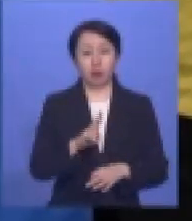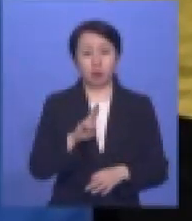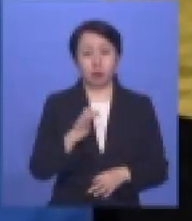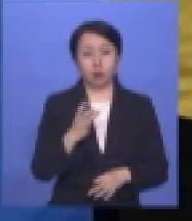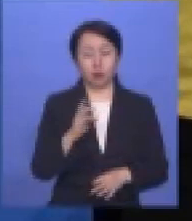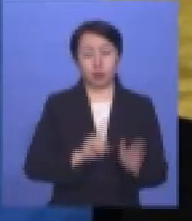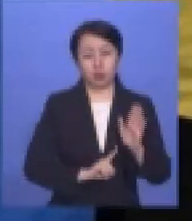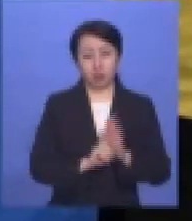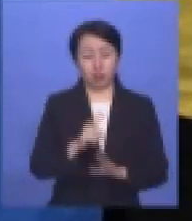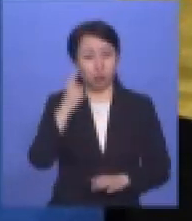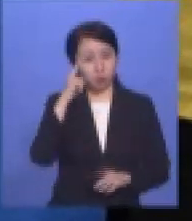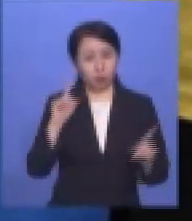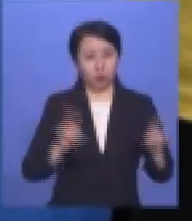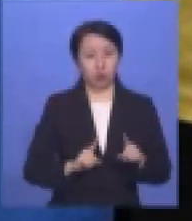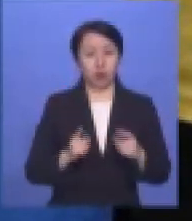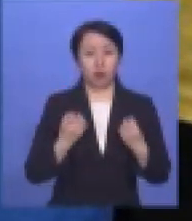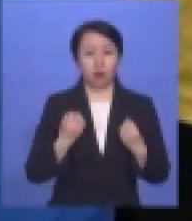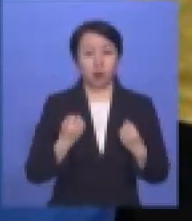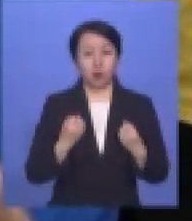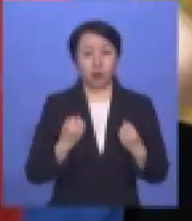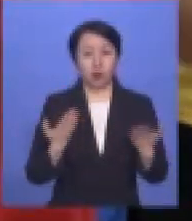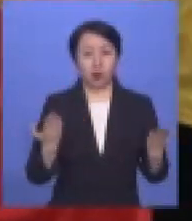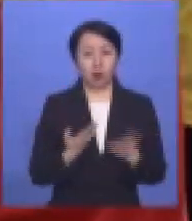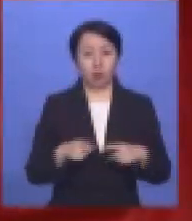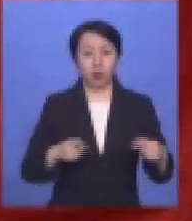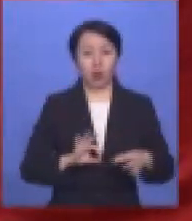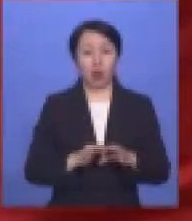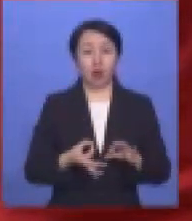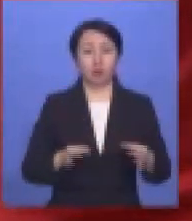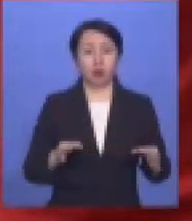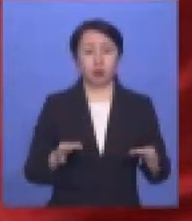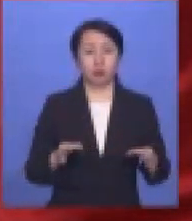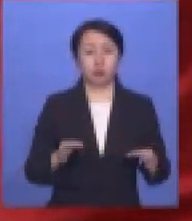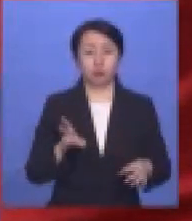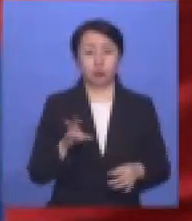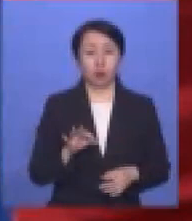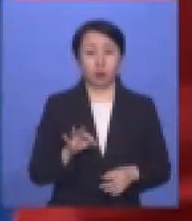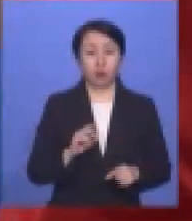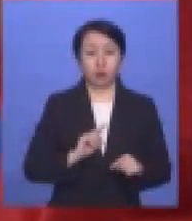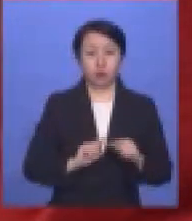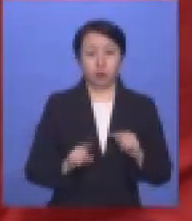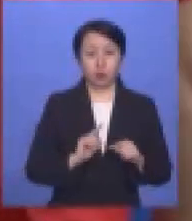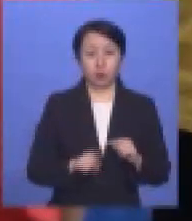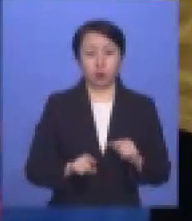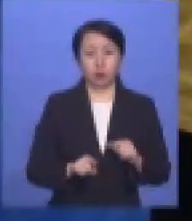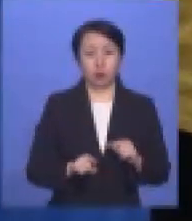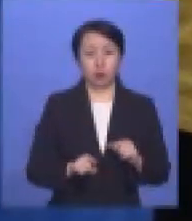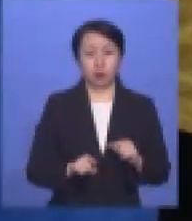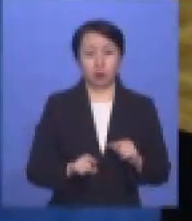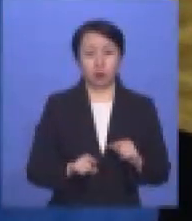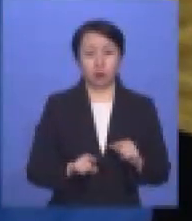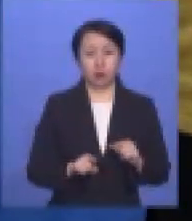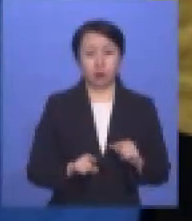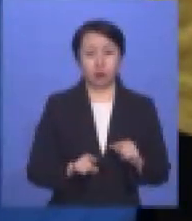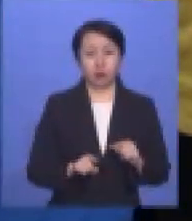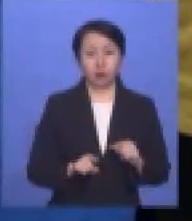Сначала я думаю что это как обычно какая-то как любая другая Олимпиада Но вскоре я попала